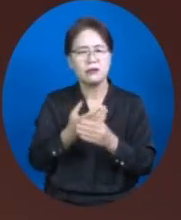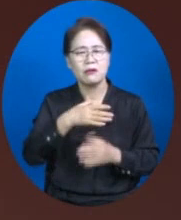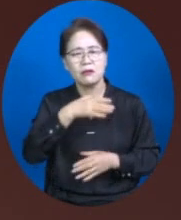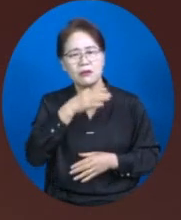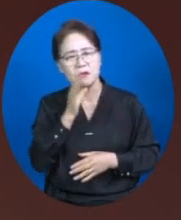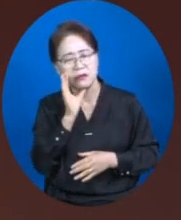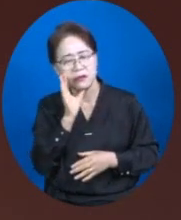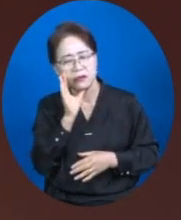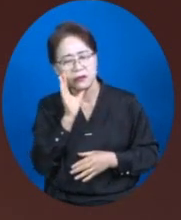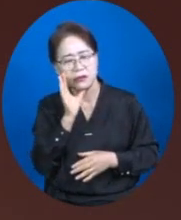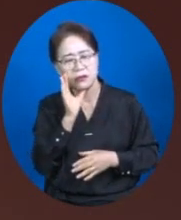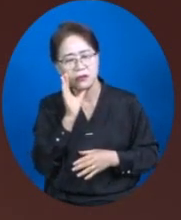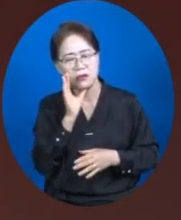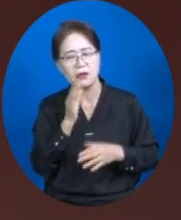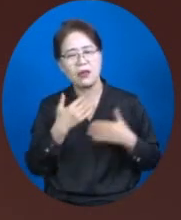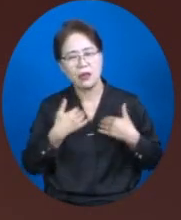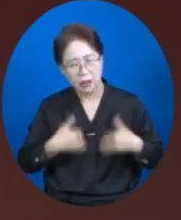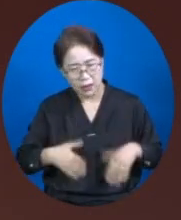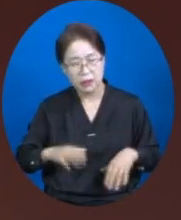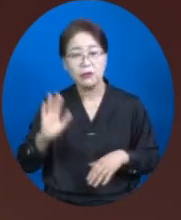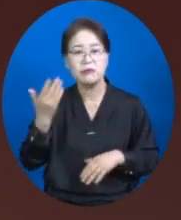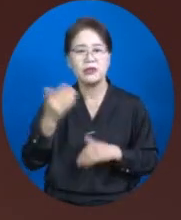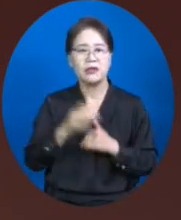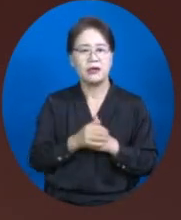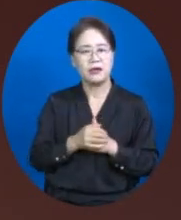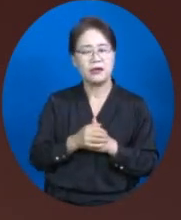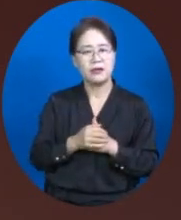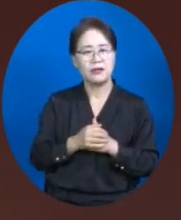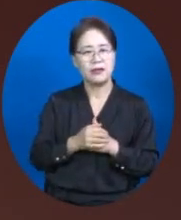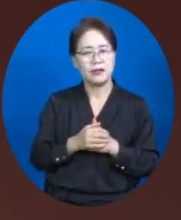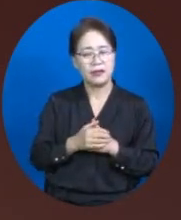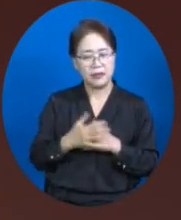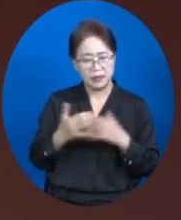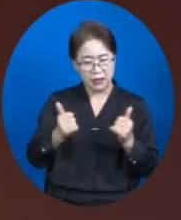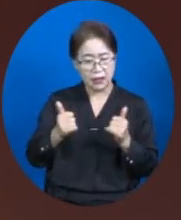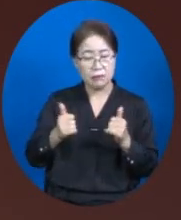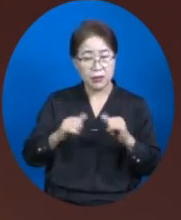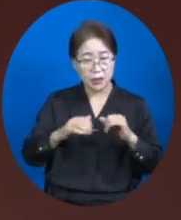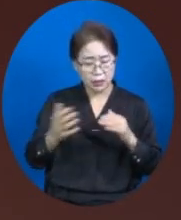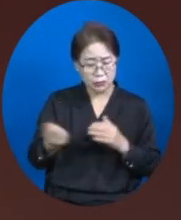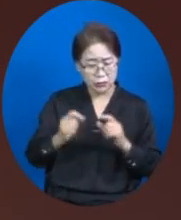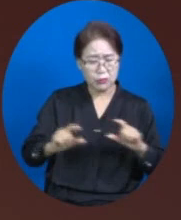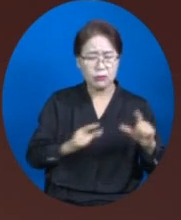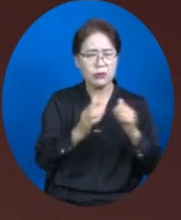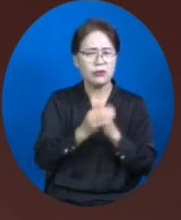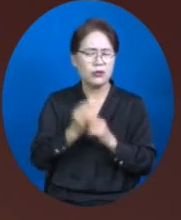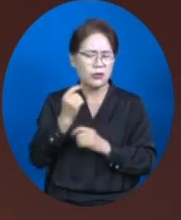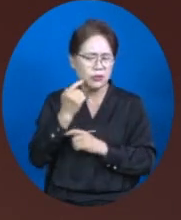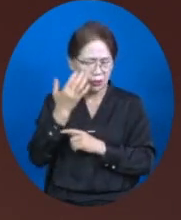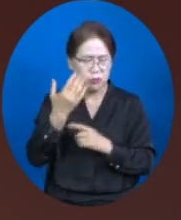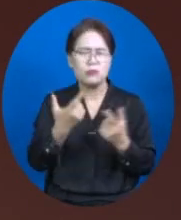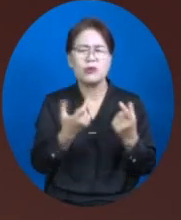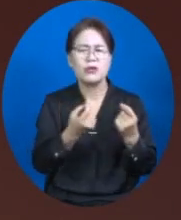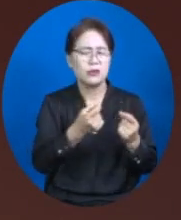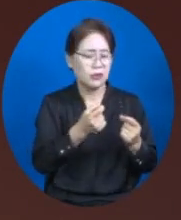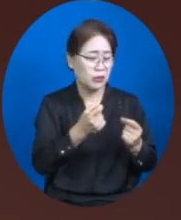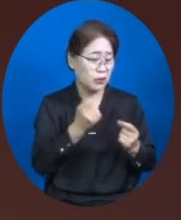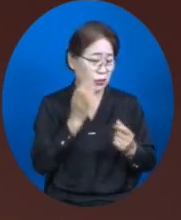늙고 쇠하여집니다 우리 인간이 누리는 모든 영광도 마찬가지입니다 프레코과 같이